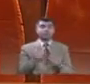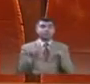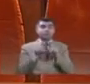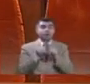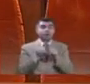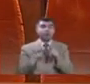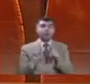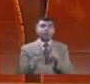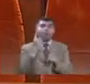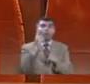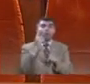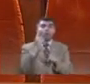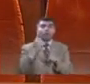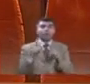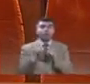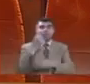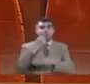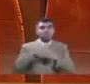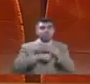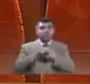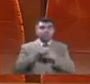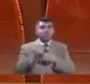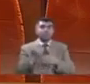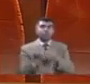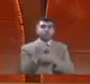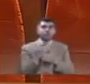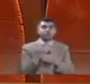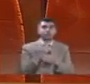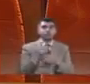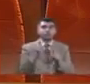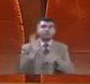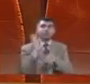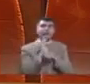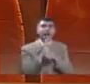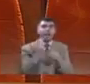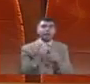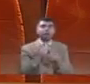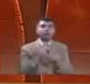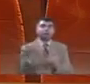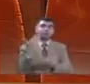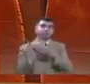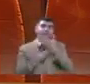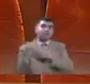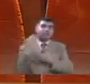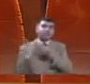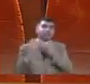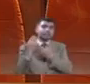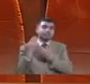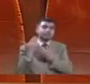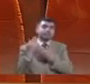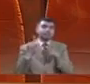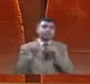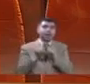لمغاربة العالم مع وطنهم، وحينما أقول العلاقة الجديدة يعني الأجيال، الجيل الثاني والجيل الثالث، للعلاقة